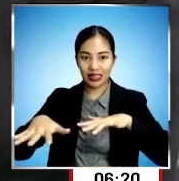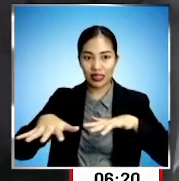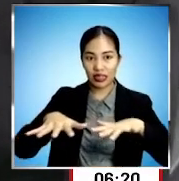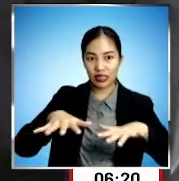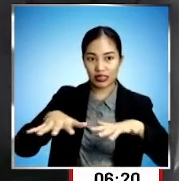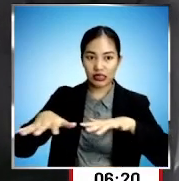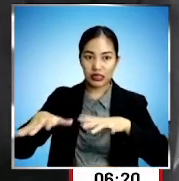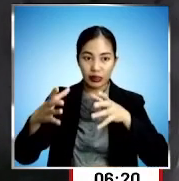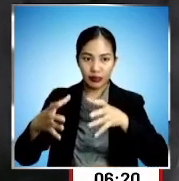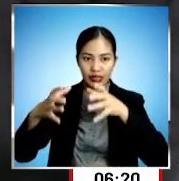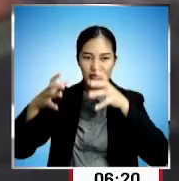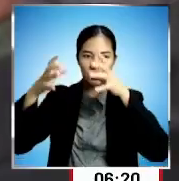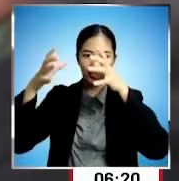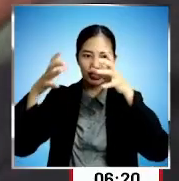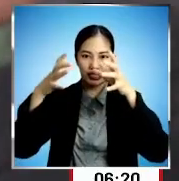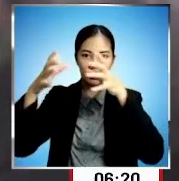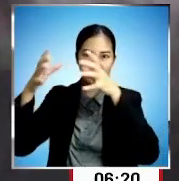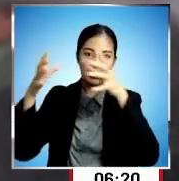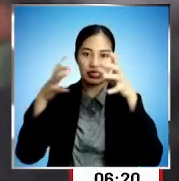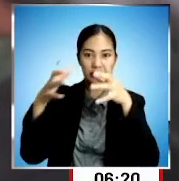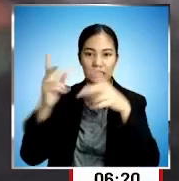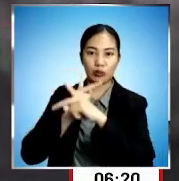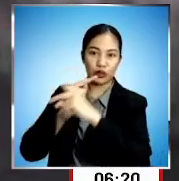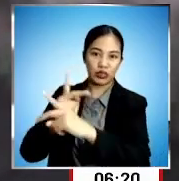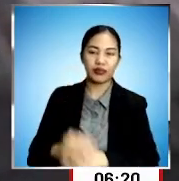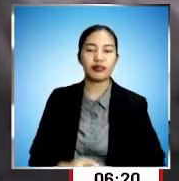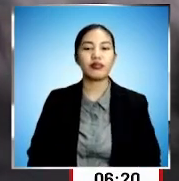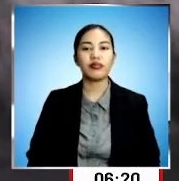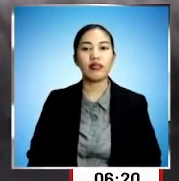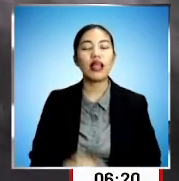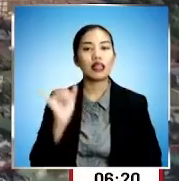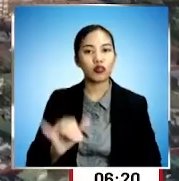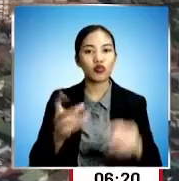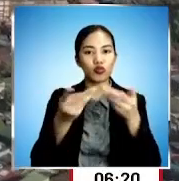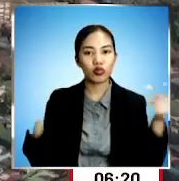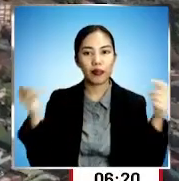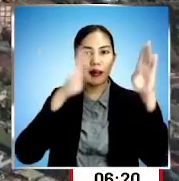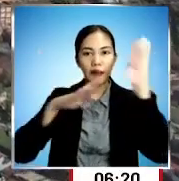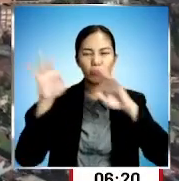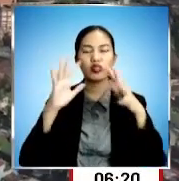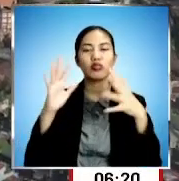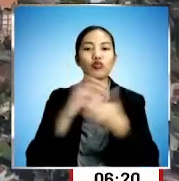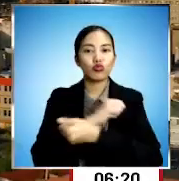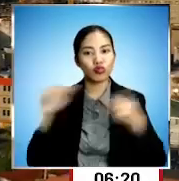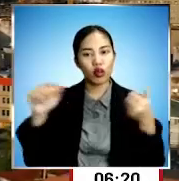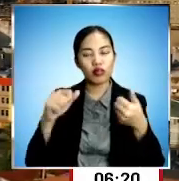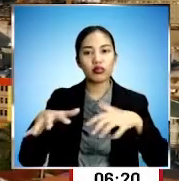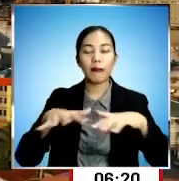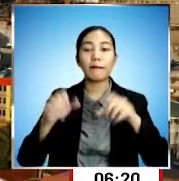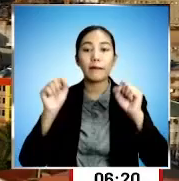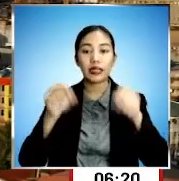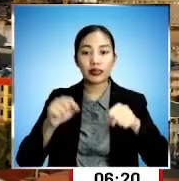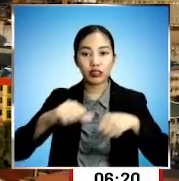ni Engineer Ruel na solusyon sa posibleng pinsala ng malalakas na pagyanig. Posible ring lagyan ng seismic isolator ang